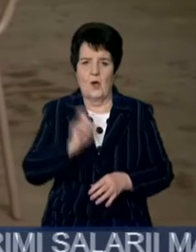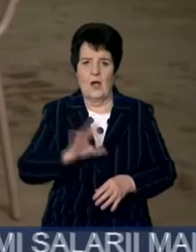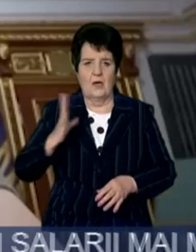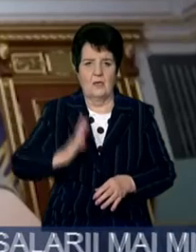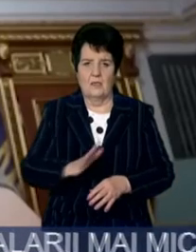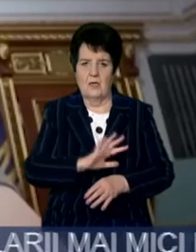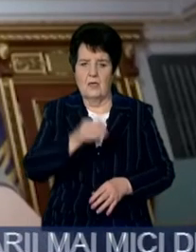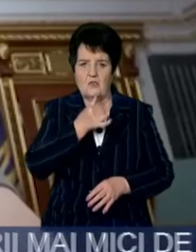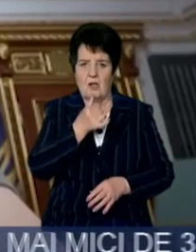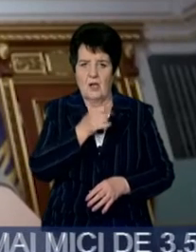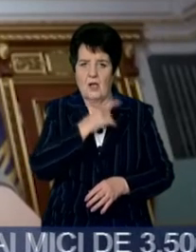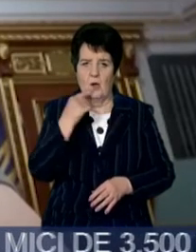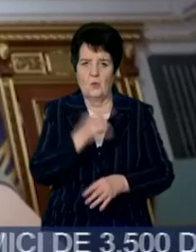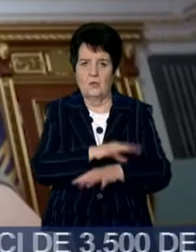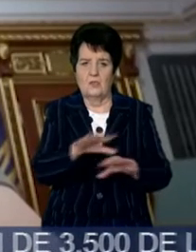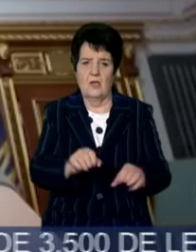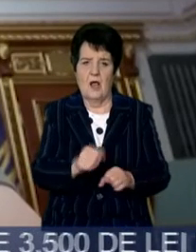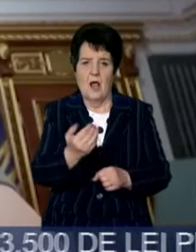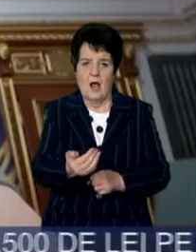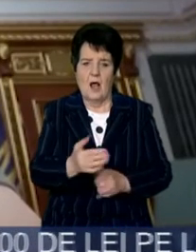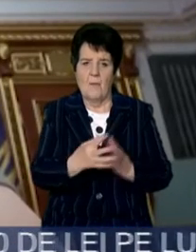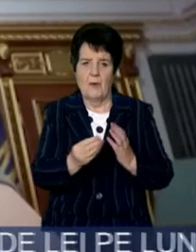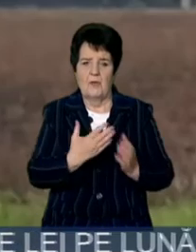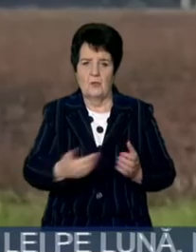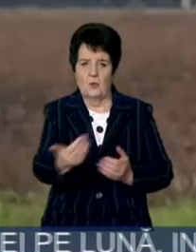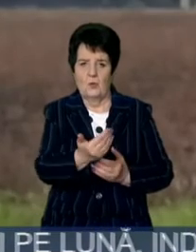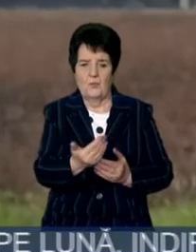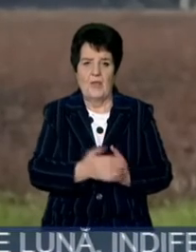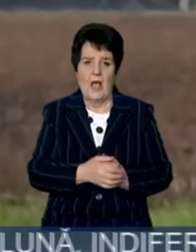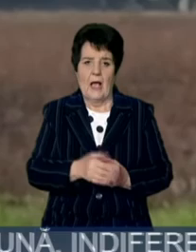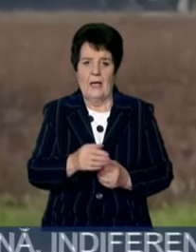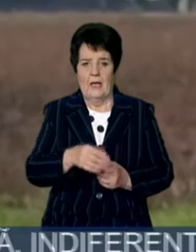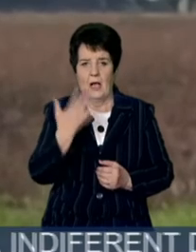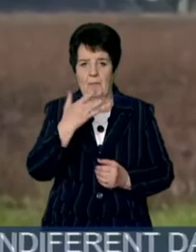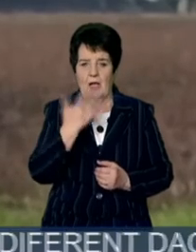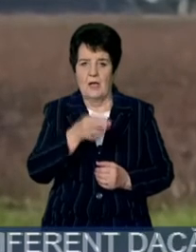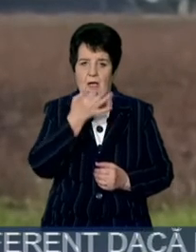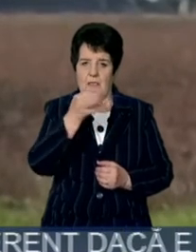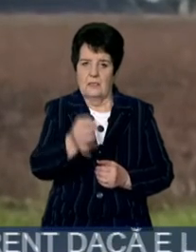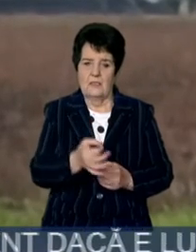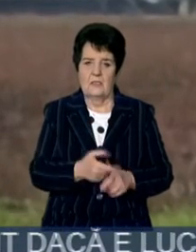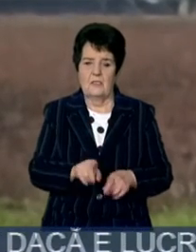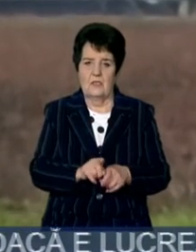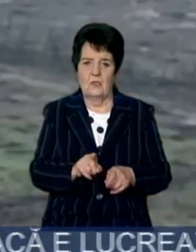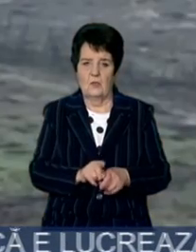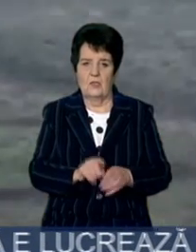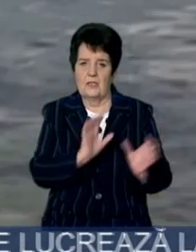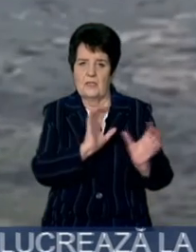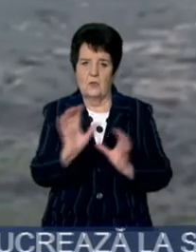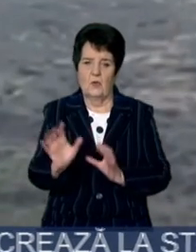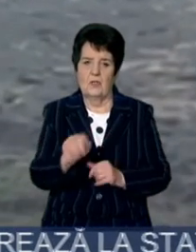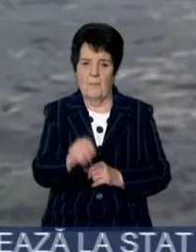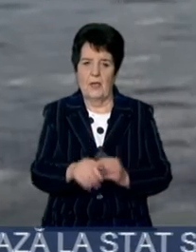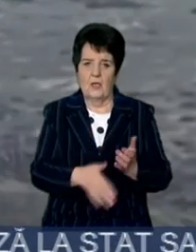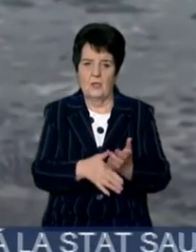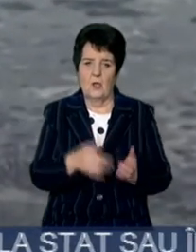nicio încercare a Rusiei de a pune mâna pe vreo parte a pământului nostru. Statele Unite ale Americii au anunțat un nou pachet în materie de securitate pentru Ucraina